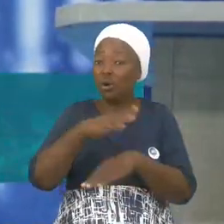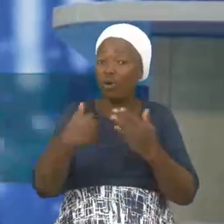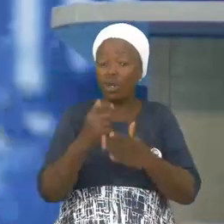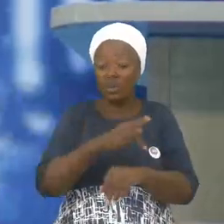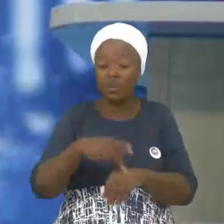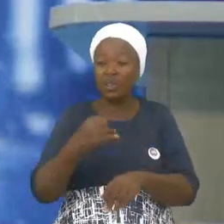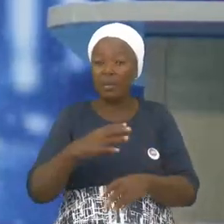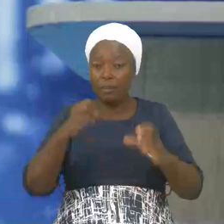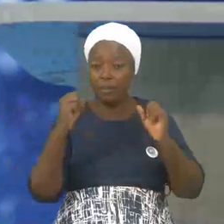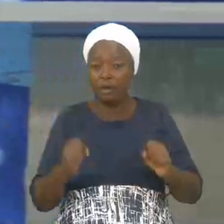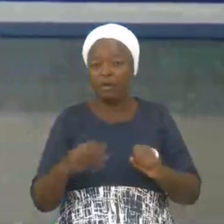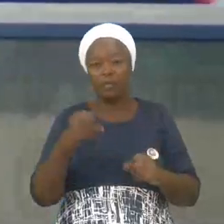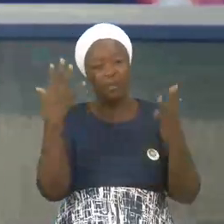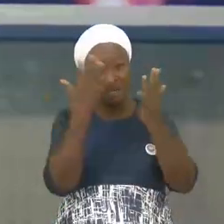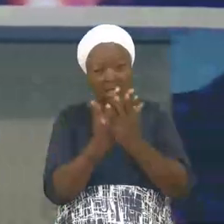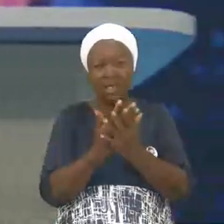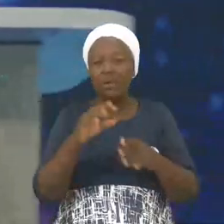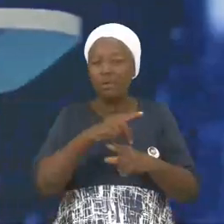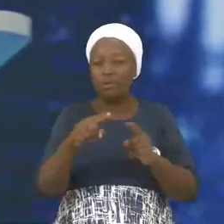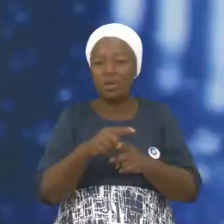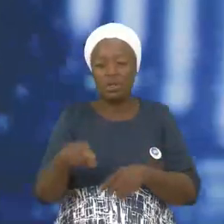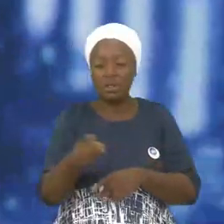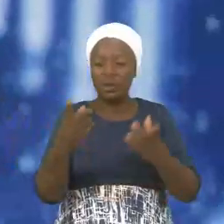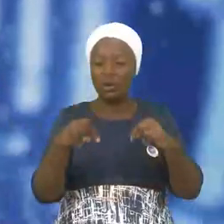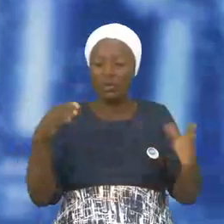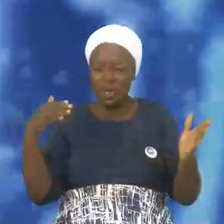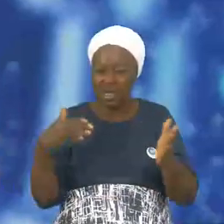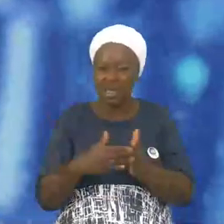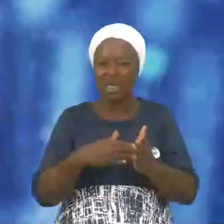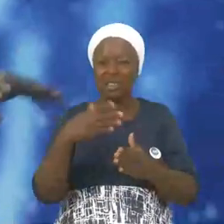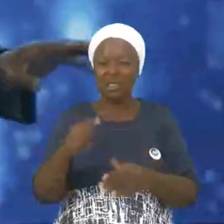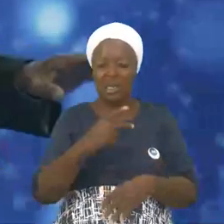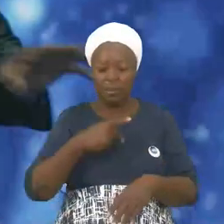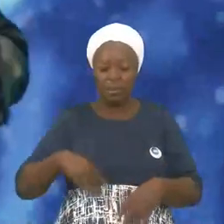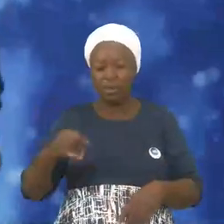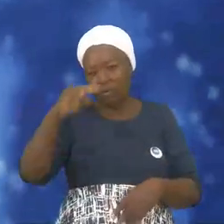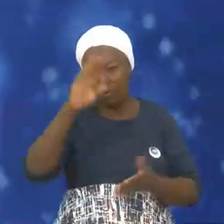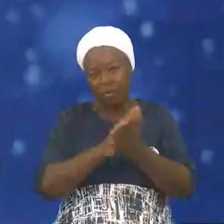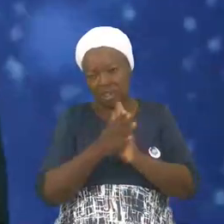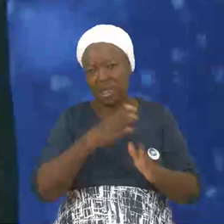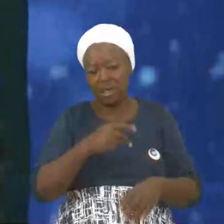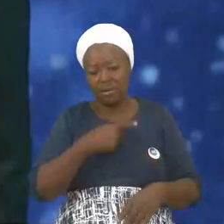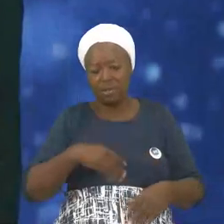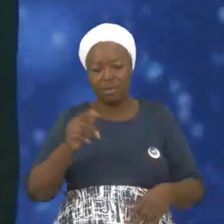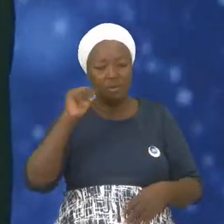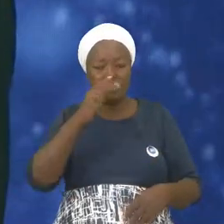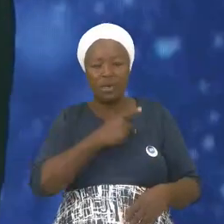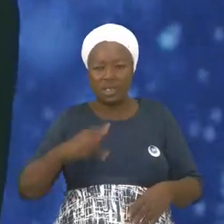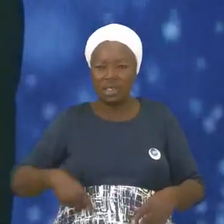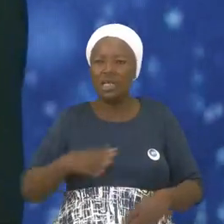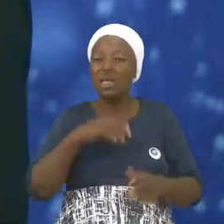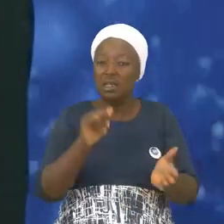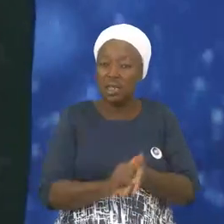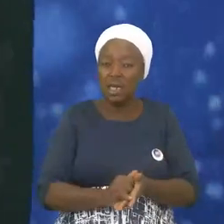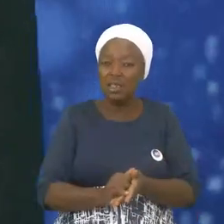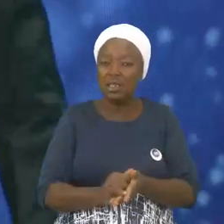les principautés, les puissances, lorsque toutes les principautés, les puissances des ténèbres, lorsqu'elles s'élèvent contre